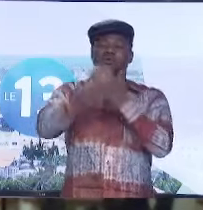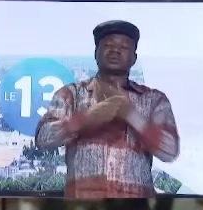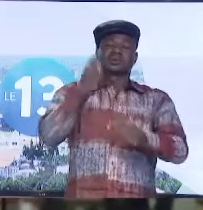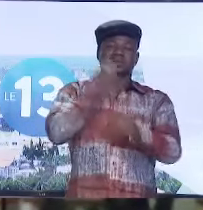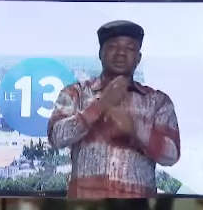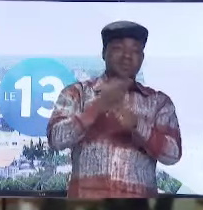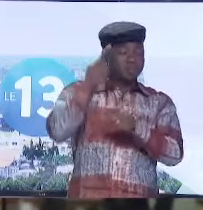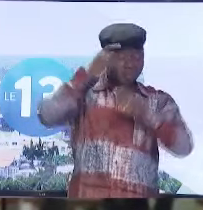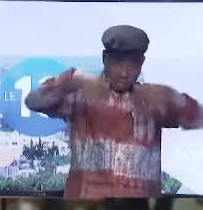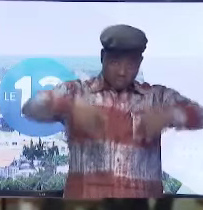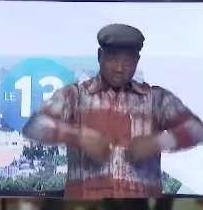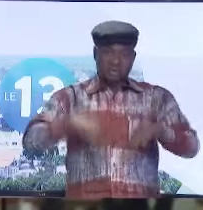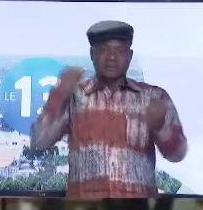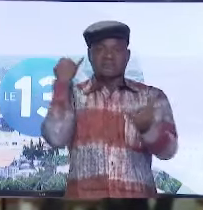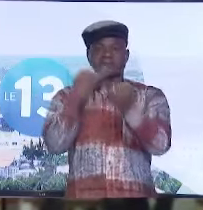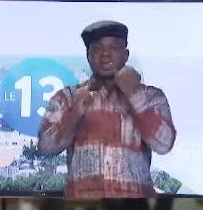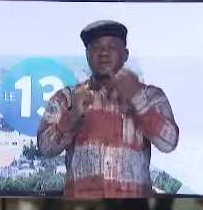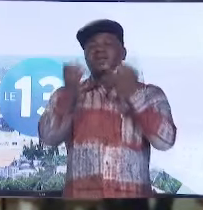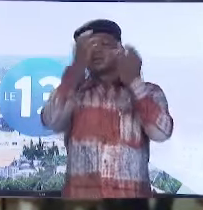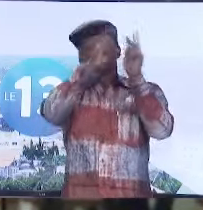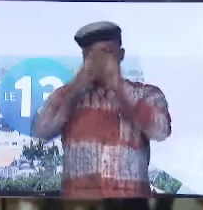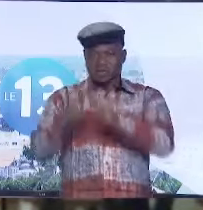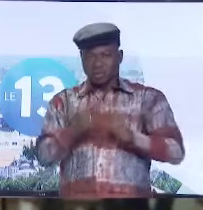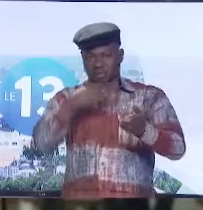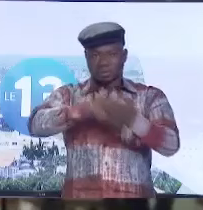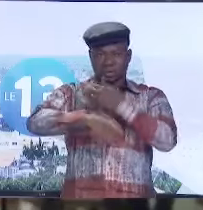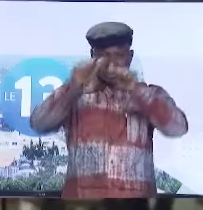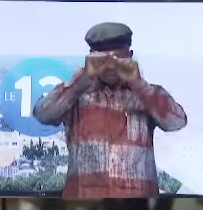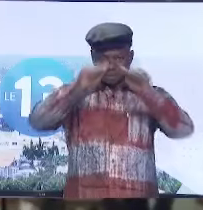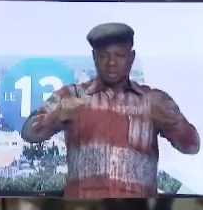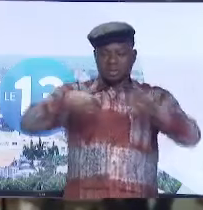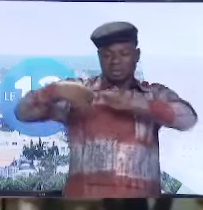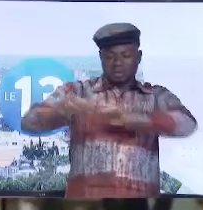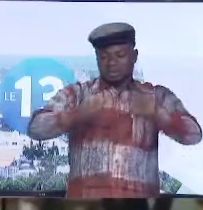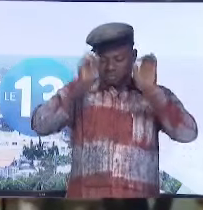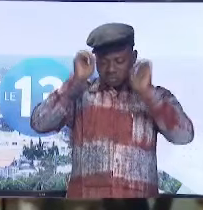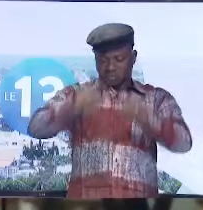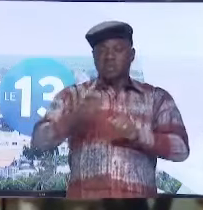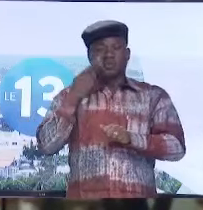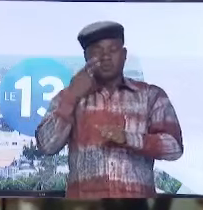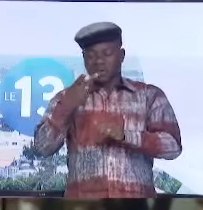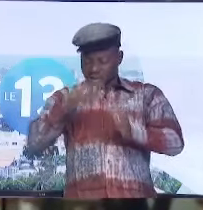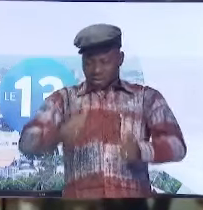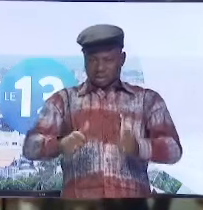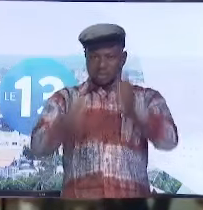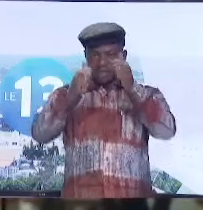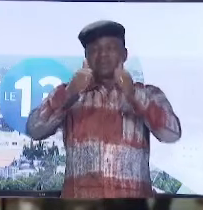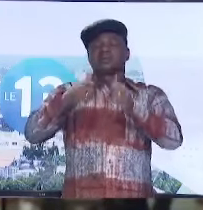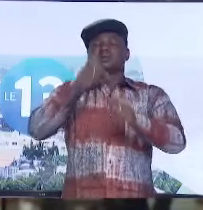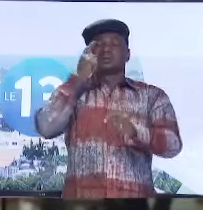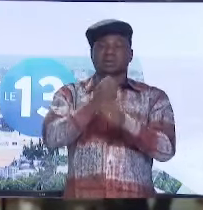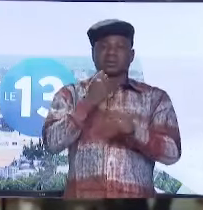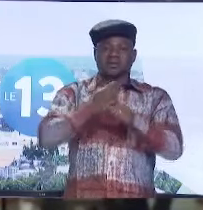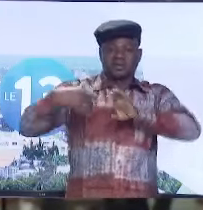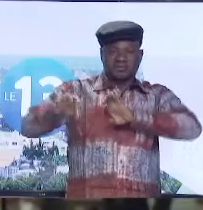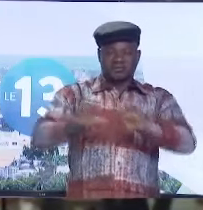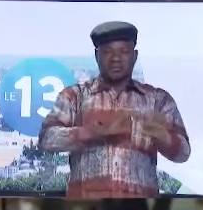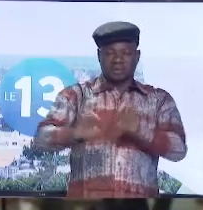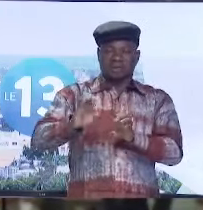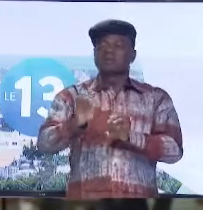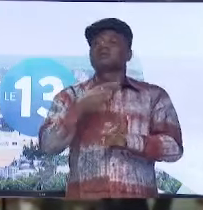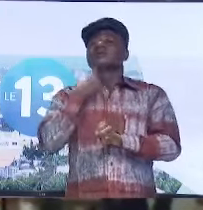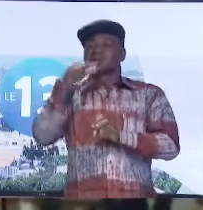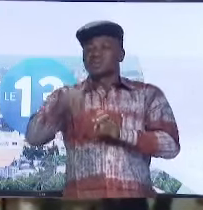terme. Réunis en atelier, les acteurs ont pu apprécier les réalisations et les acquis engrangés. Il est dit que les